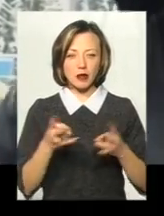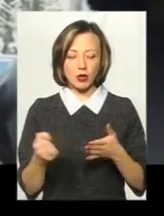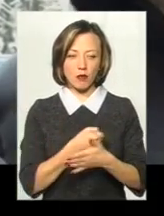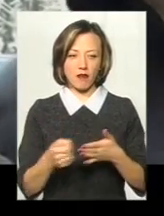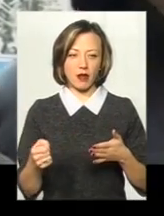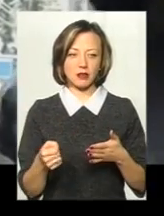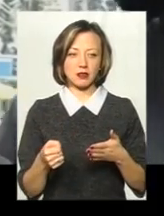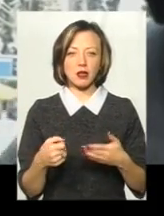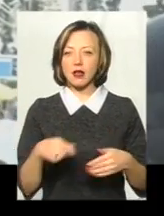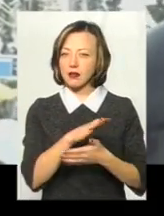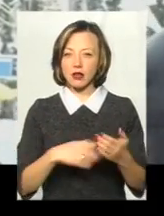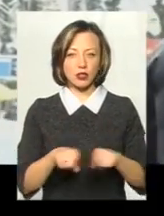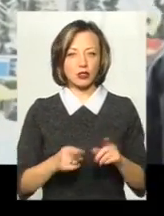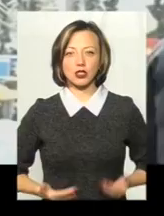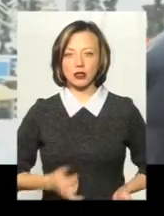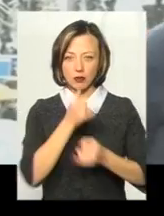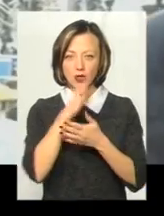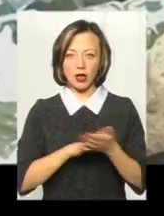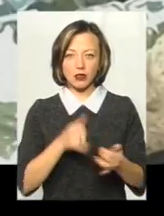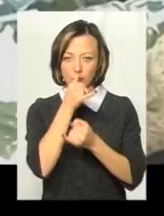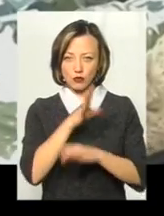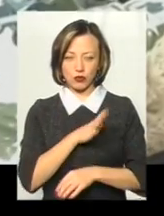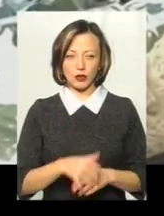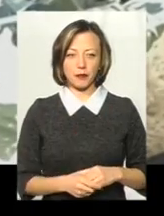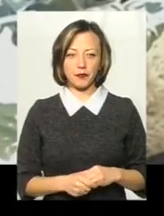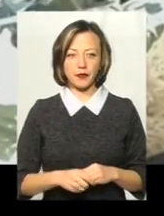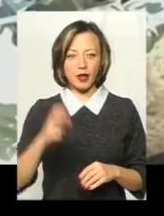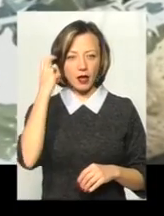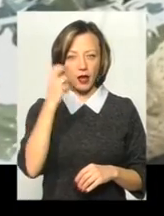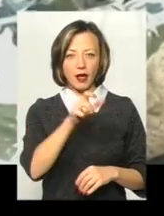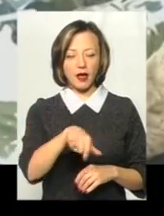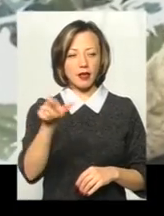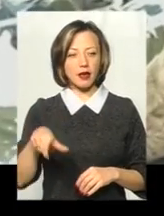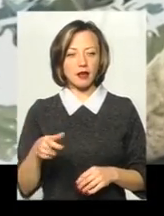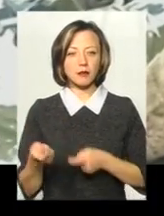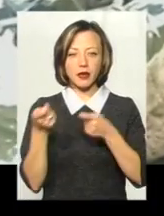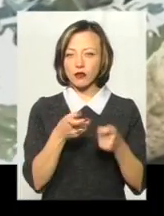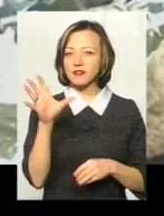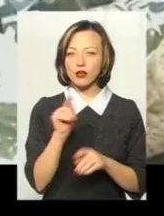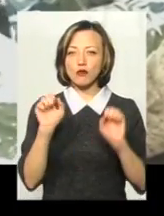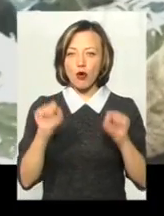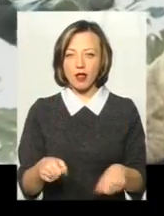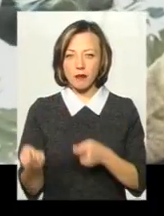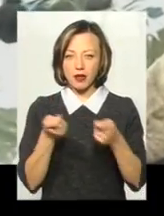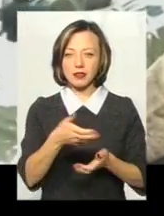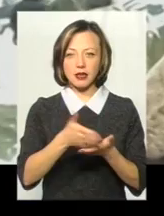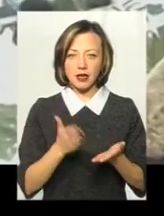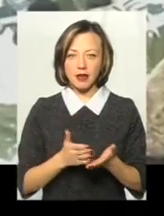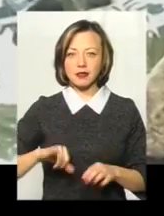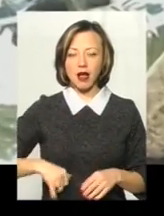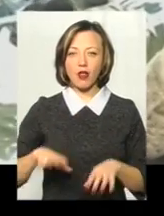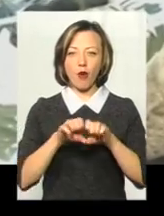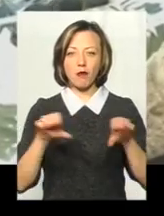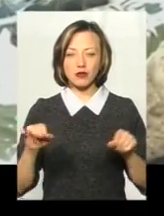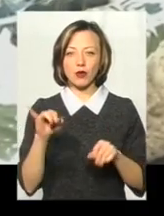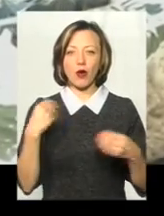добиватися того, далі так жити не може, далі так бути не може просто. Кияни приносили все, що могли принести, і хліб, і сало, і